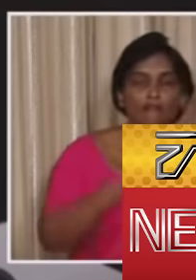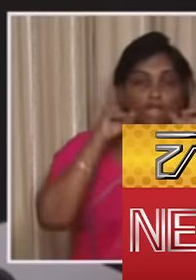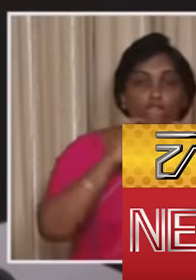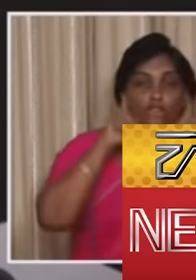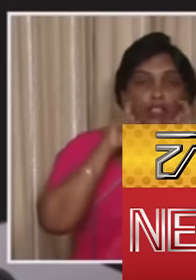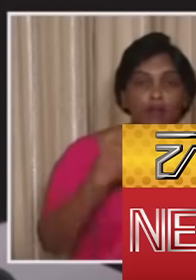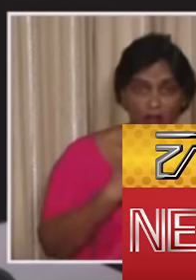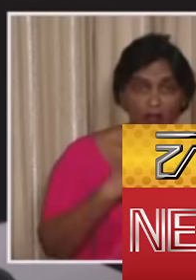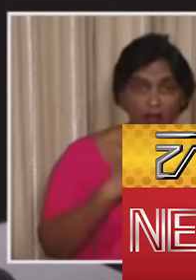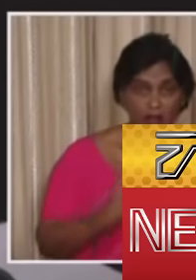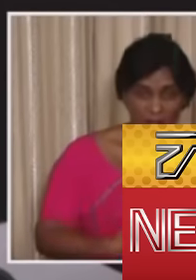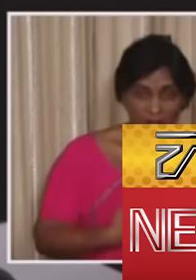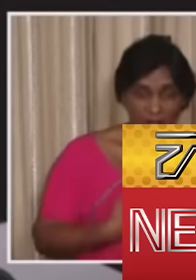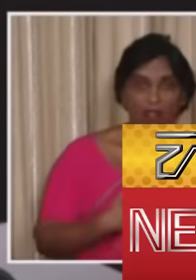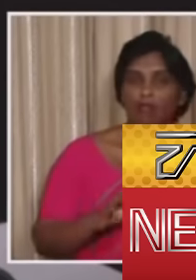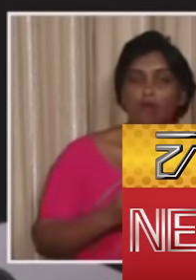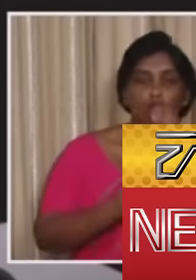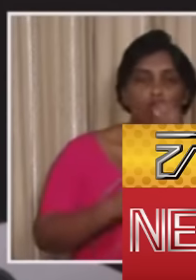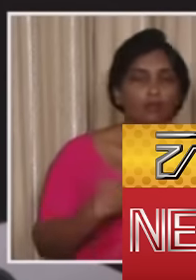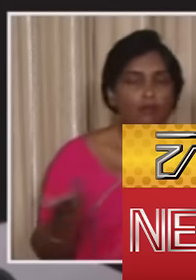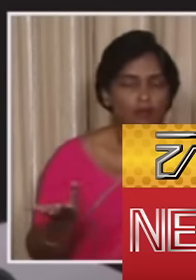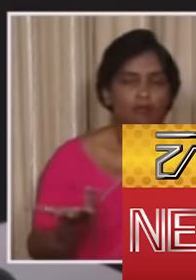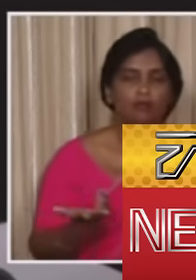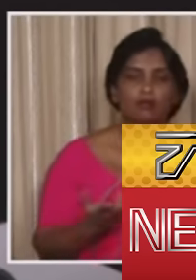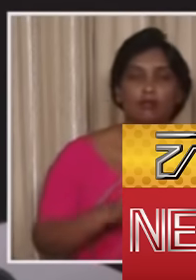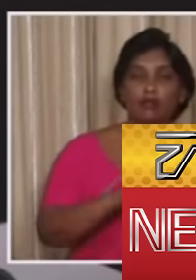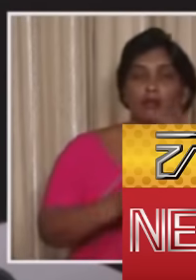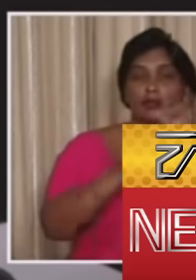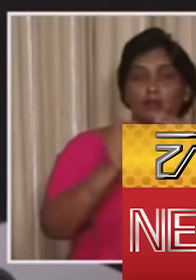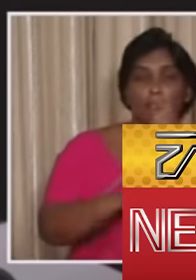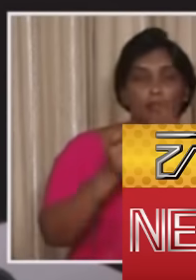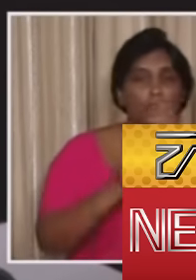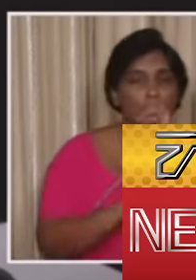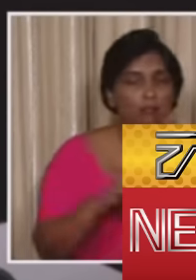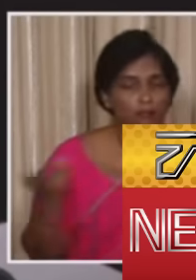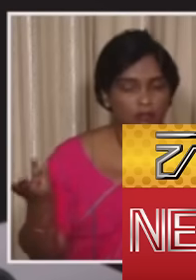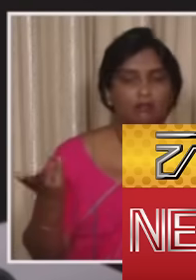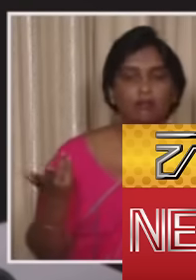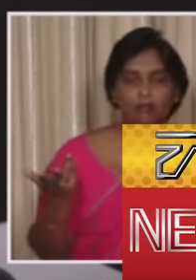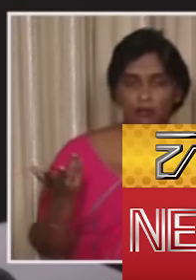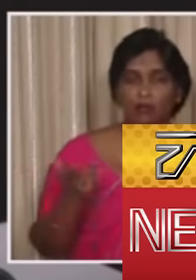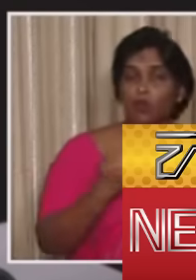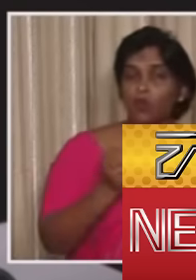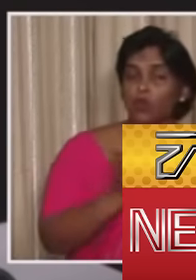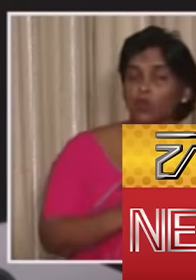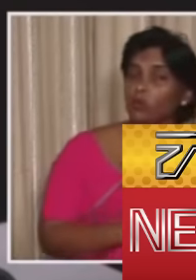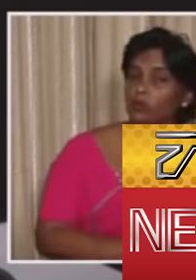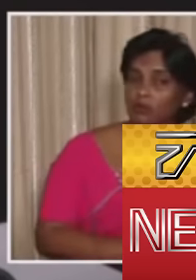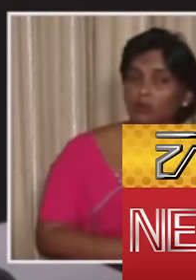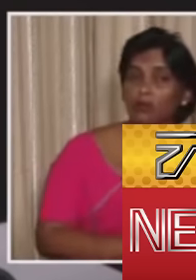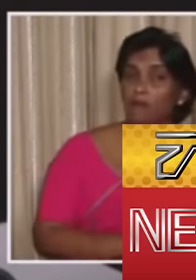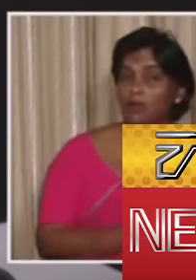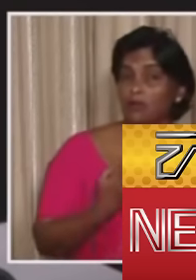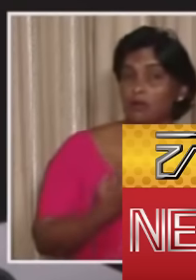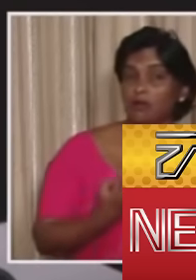දීලා තියෙන්නේ අද කණ්ඩ නැතුව ඉන්නේ දරුවට හරියම බෙහෙත් පෙත්තක් නැතුව ඉන්නේ තමන්ගේ මූලික වමනාවන්